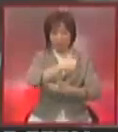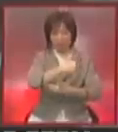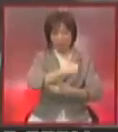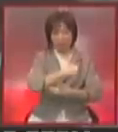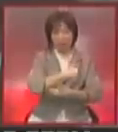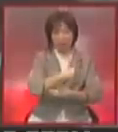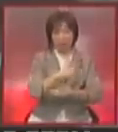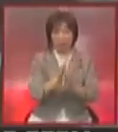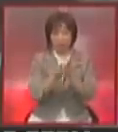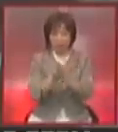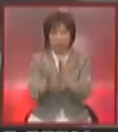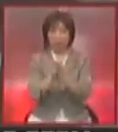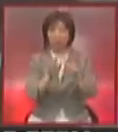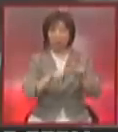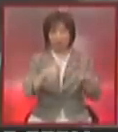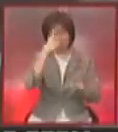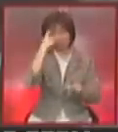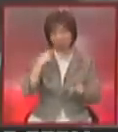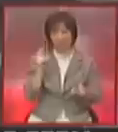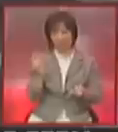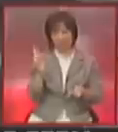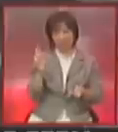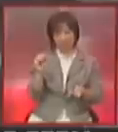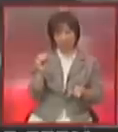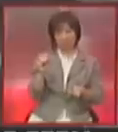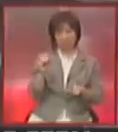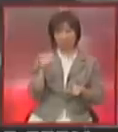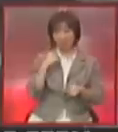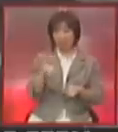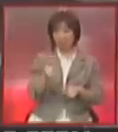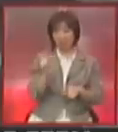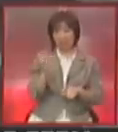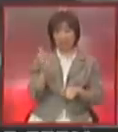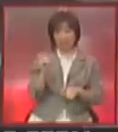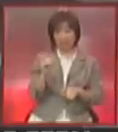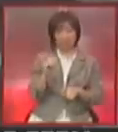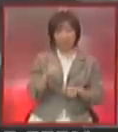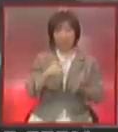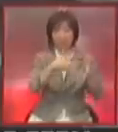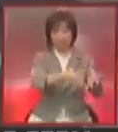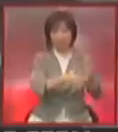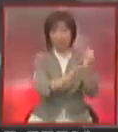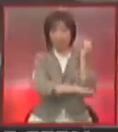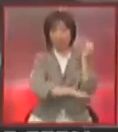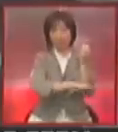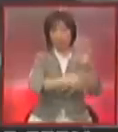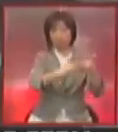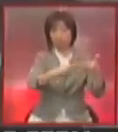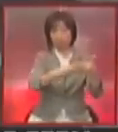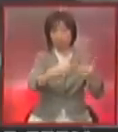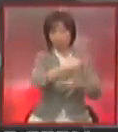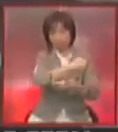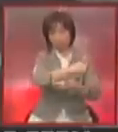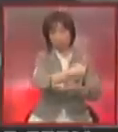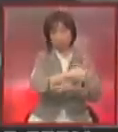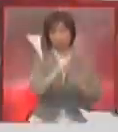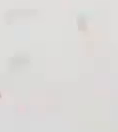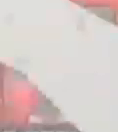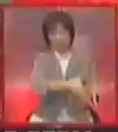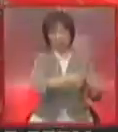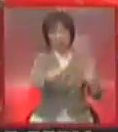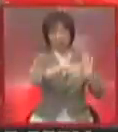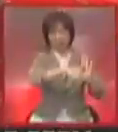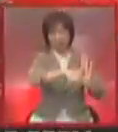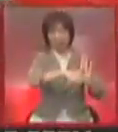na inilabas ng Korte Suprema, di na raw muna nila bubulat-latin ang dollar accounts ng punong hukom. Sa detalye, may